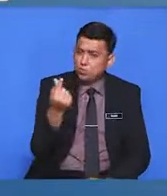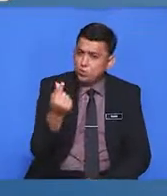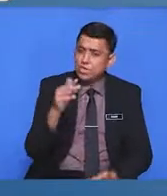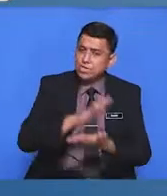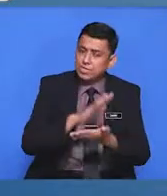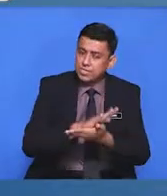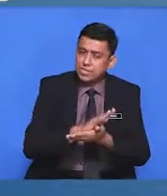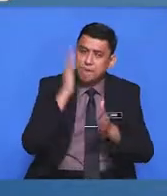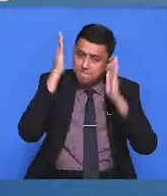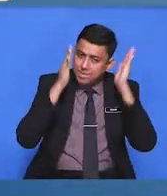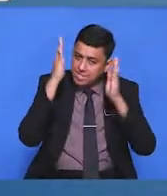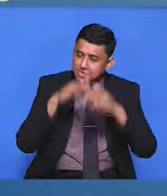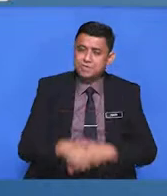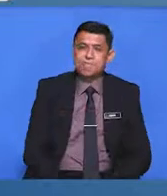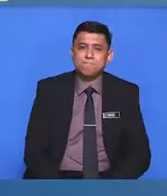Malaysia.